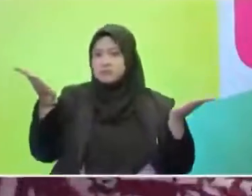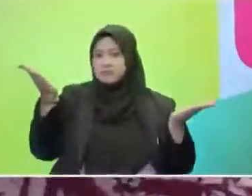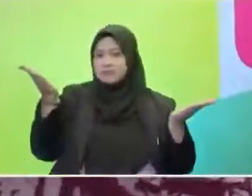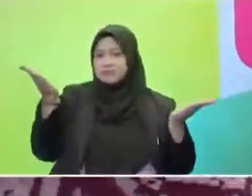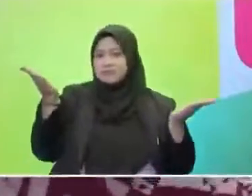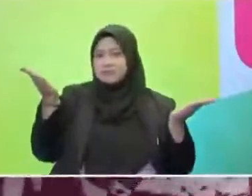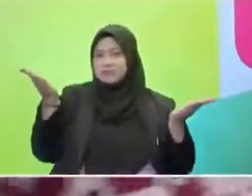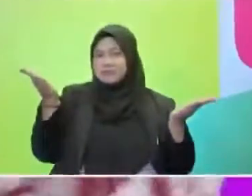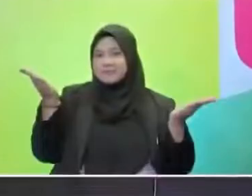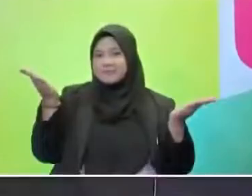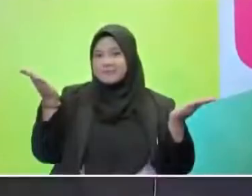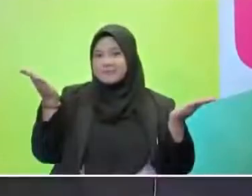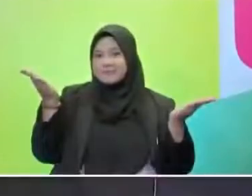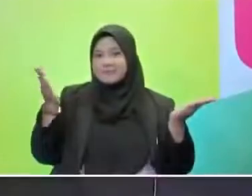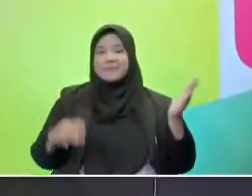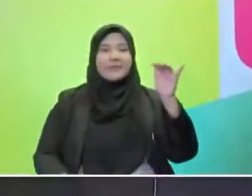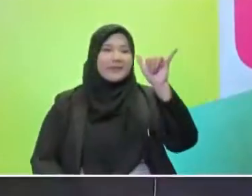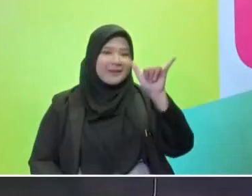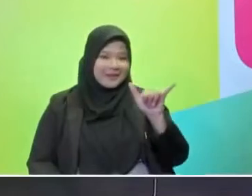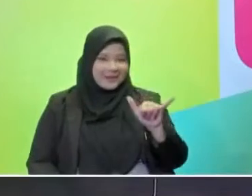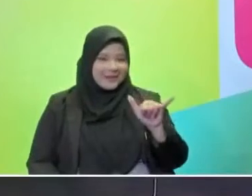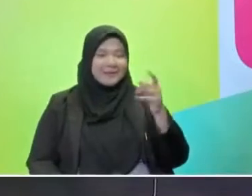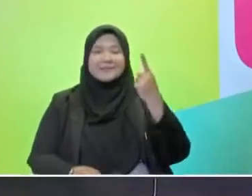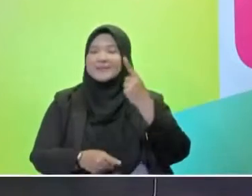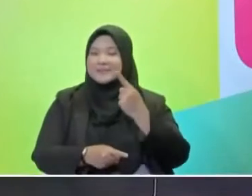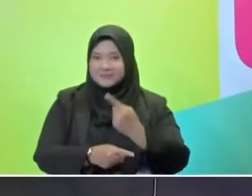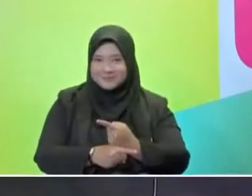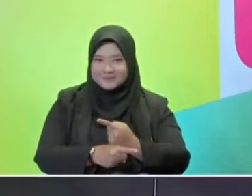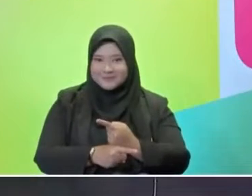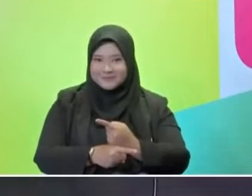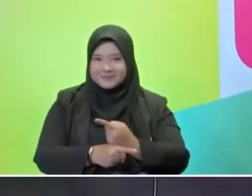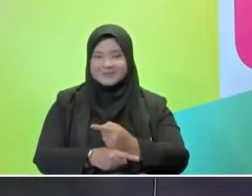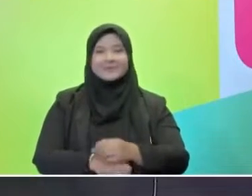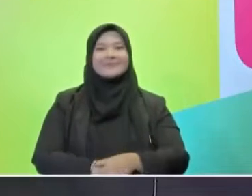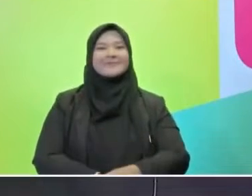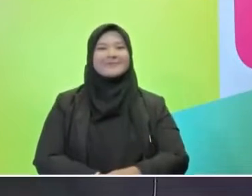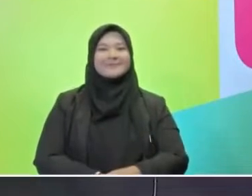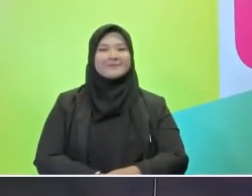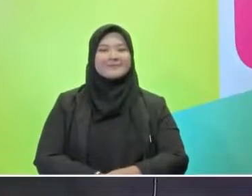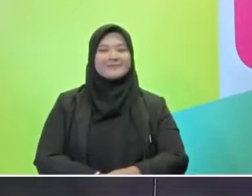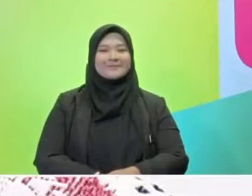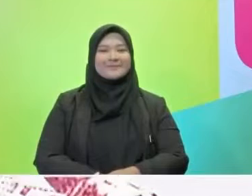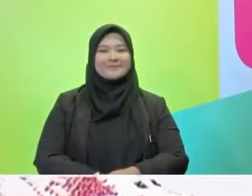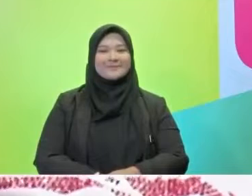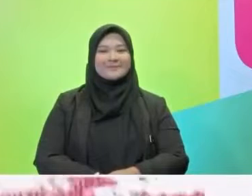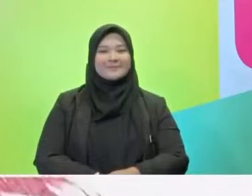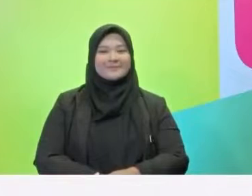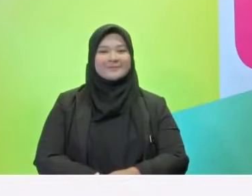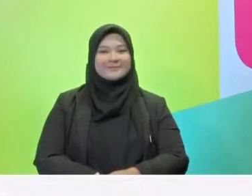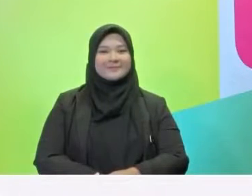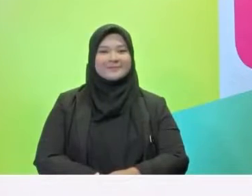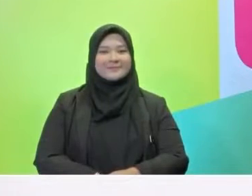Betul. Okey, jom nampak kita tampak. Ada cahaya dekat situ kan? Baik. Ada pelita-pelita. Betul lah untuk pesta di